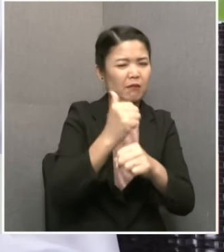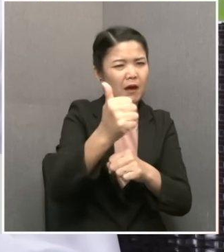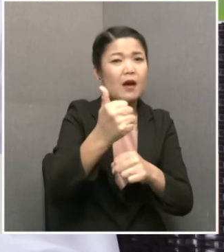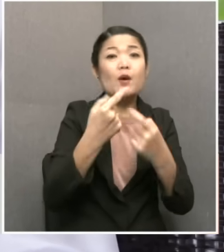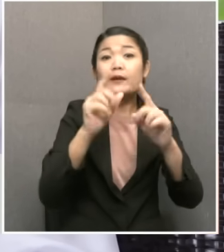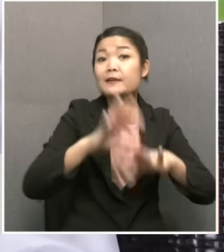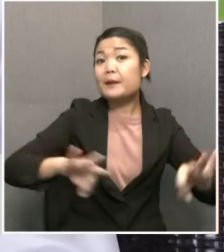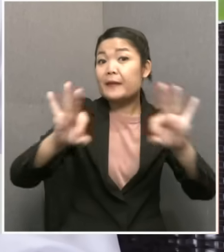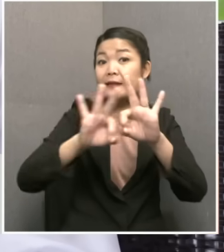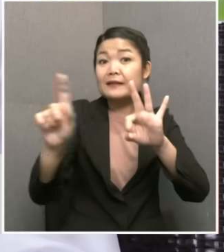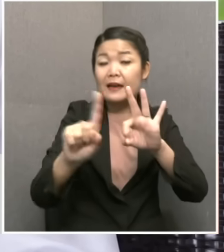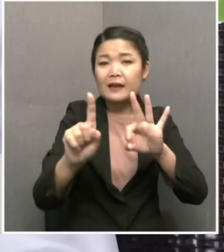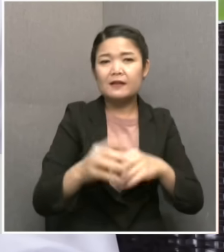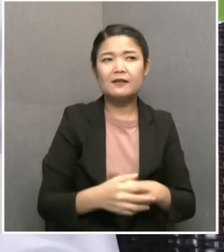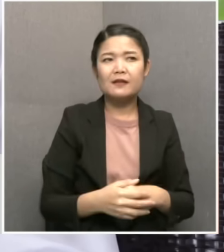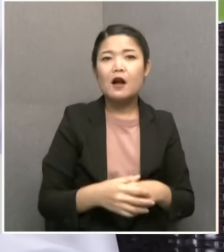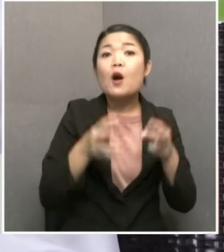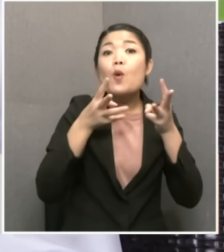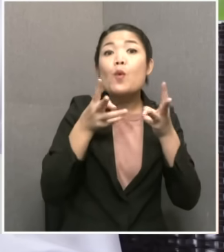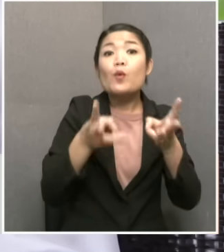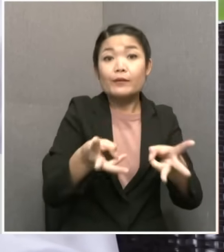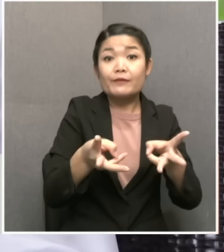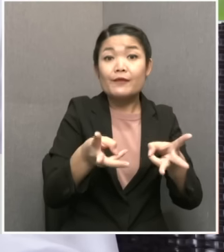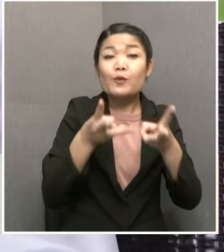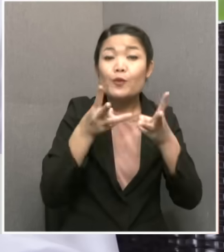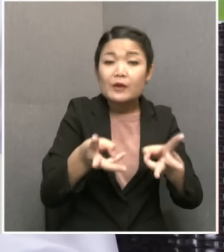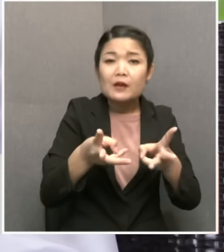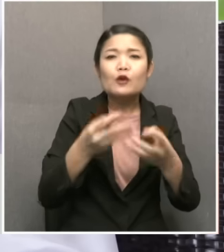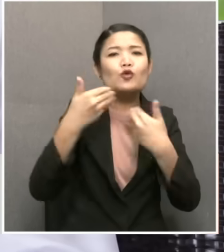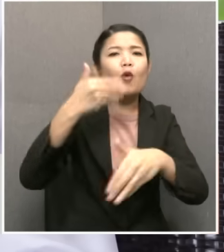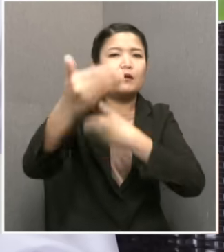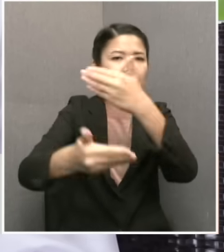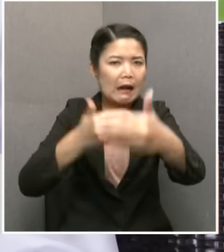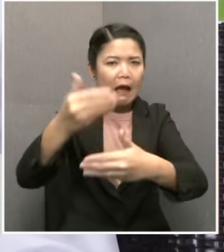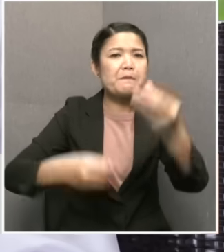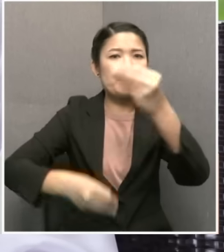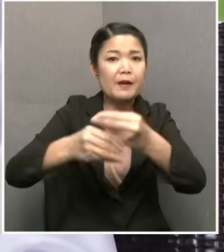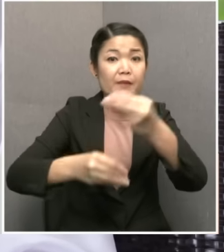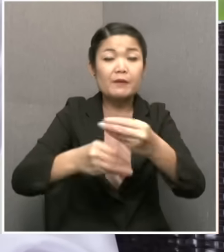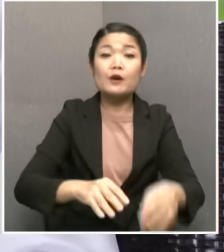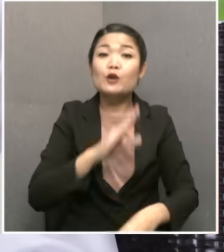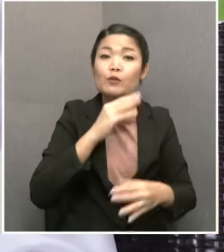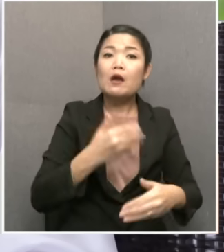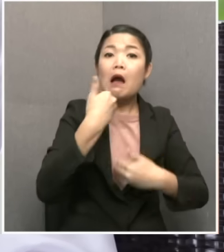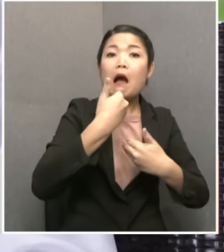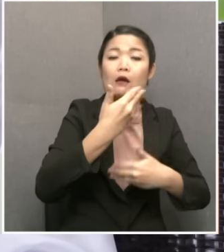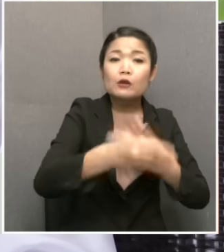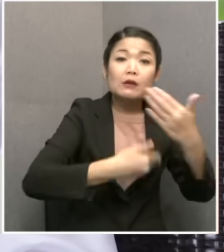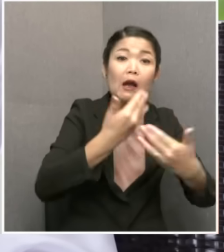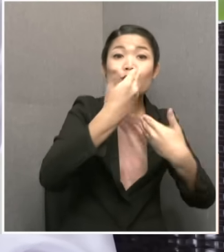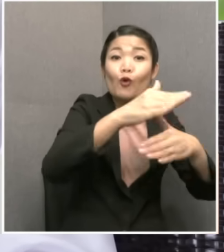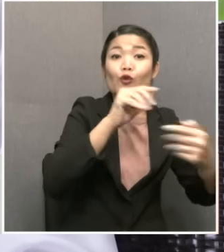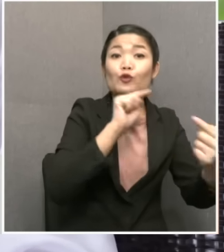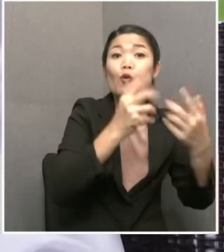าจะเป็นเรื่องของการเปิดช่องทางในการทำมาค้าขายเพิ่มขึ้น ครับ ถ้าไม่กับสหรัฐก็ต้องกับบางประเท